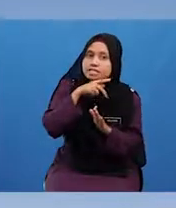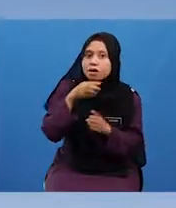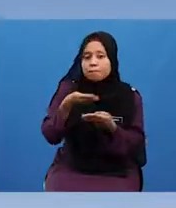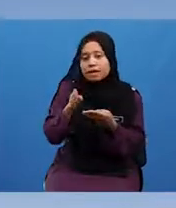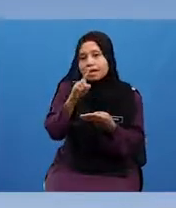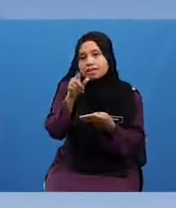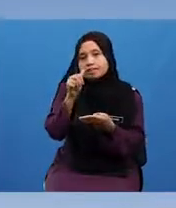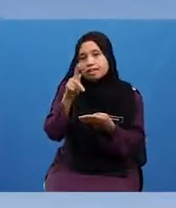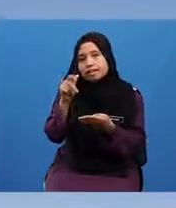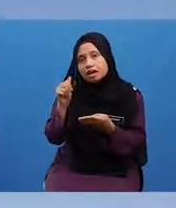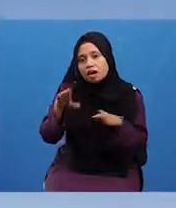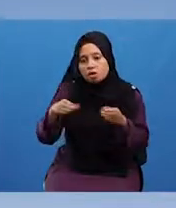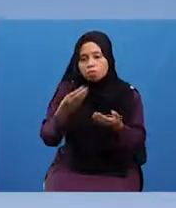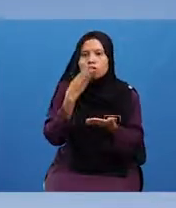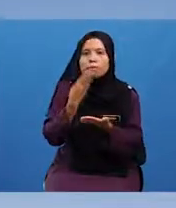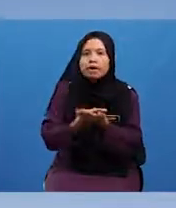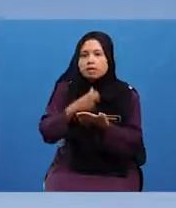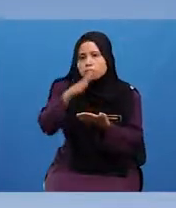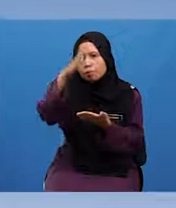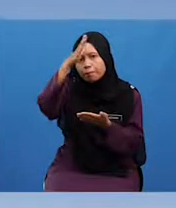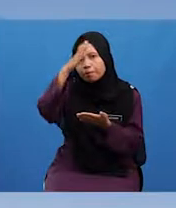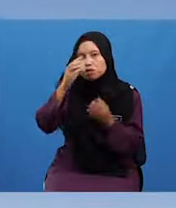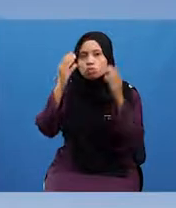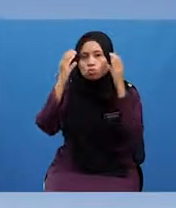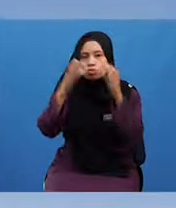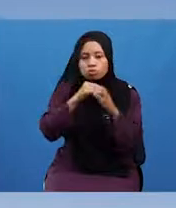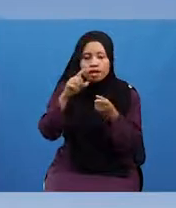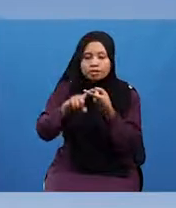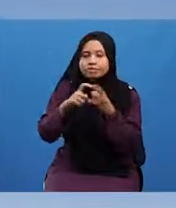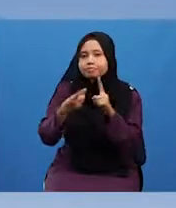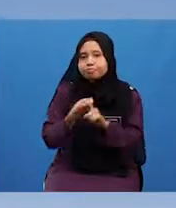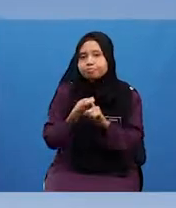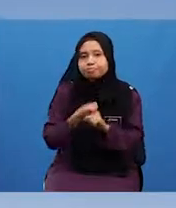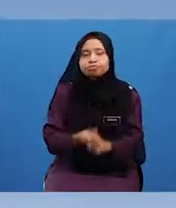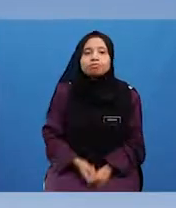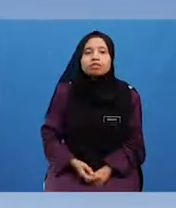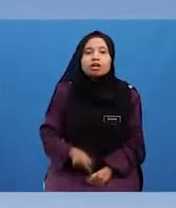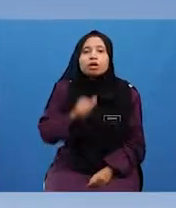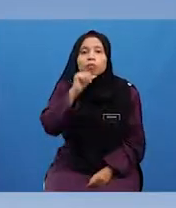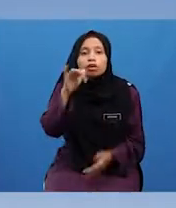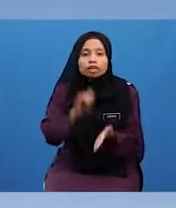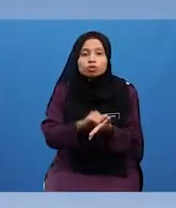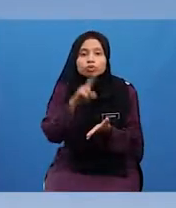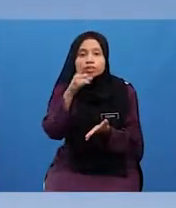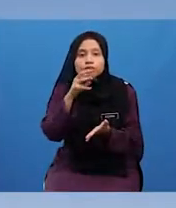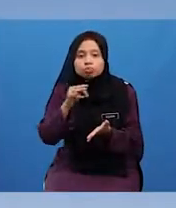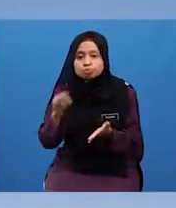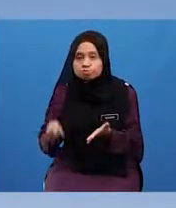berzakat, berbuat baik kepada ibu bapa, guru dan kawan-kawan. Bukan itu sahaja,